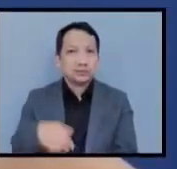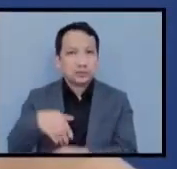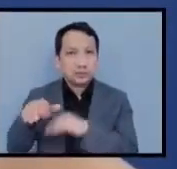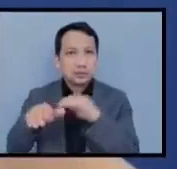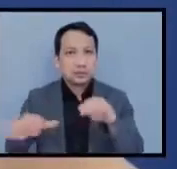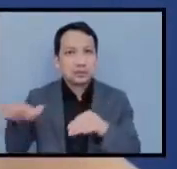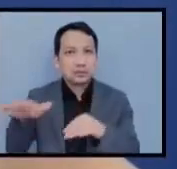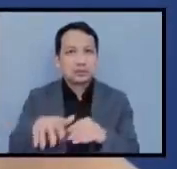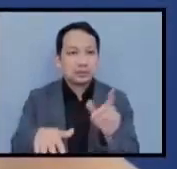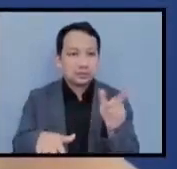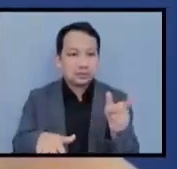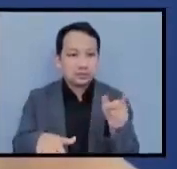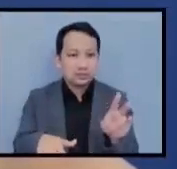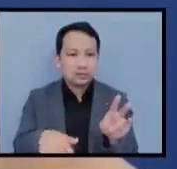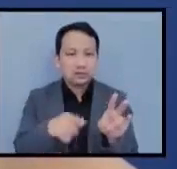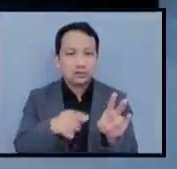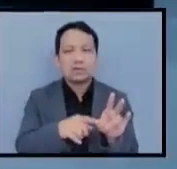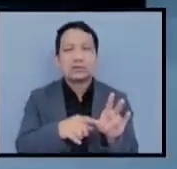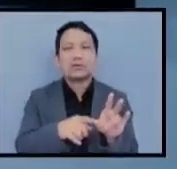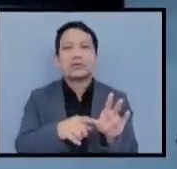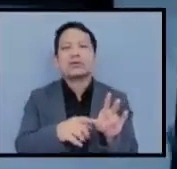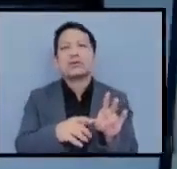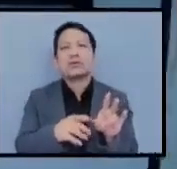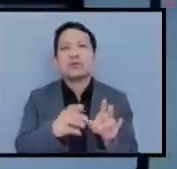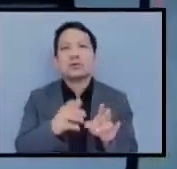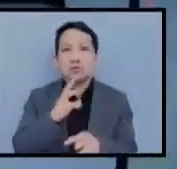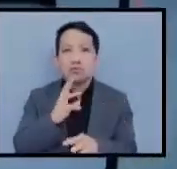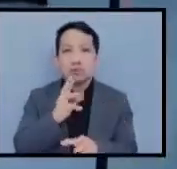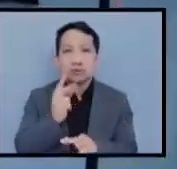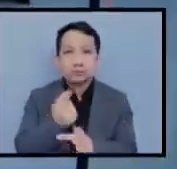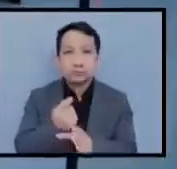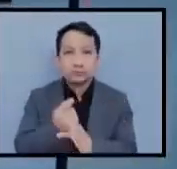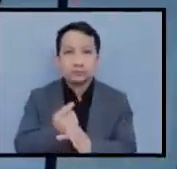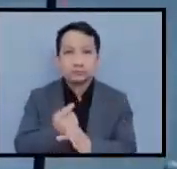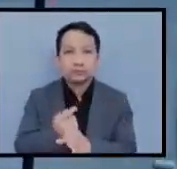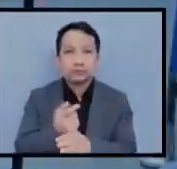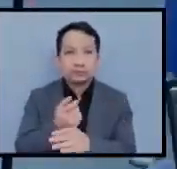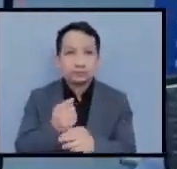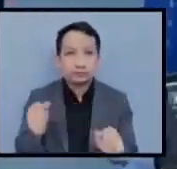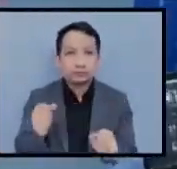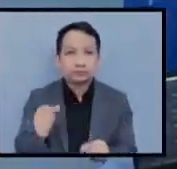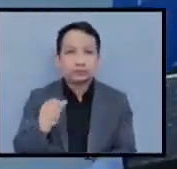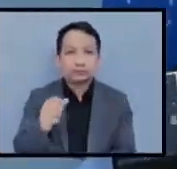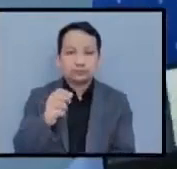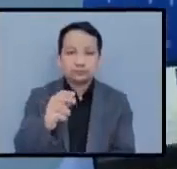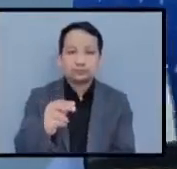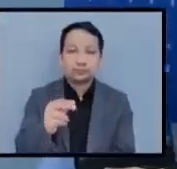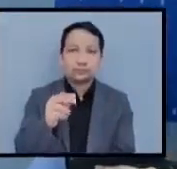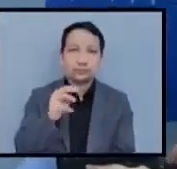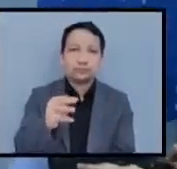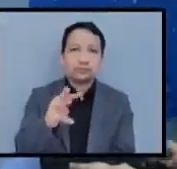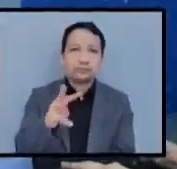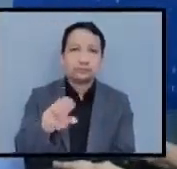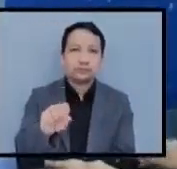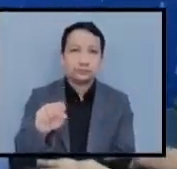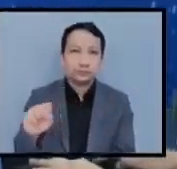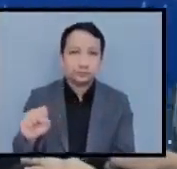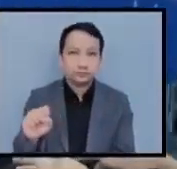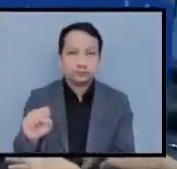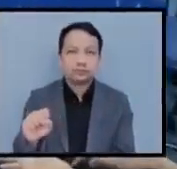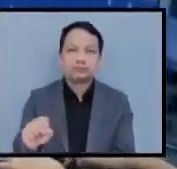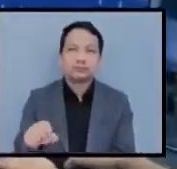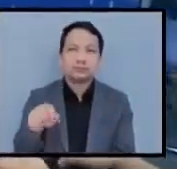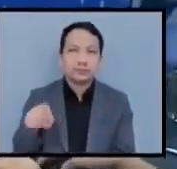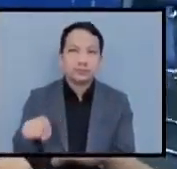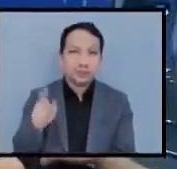27 water tankers. Titiyakin naman ng Metropolitan Water Works and Sewerage System na mabilis